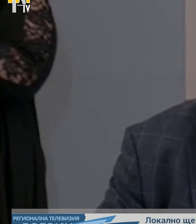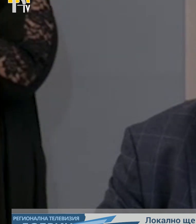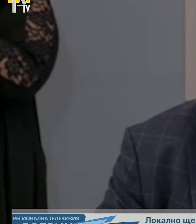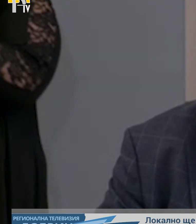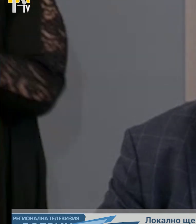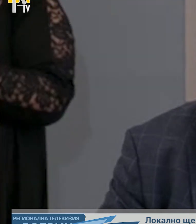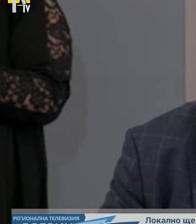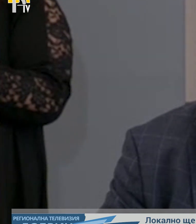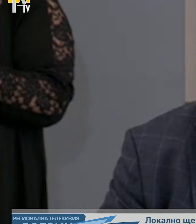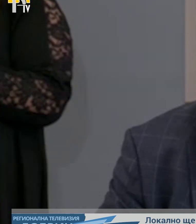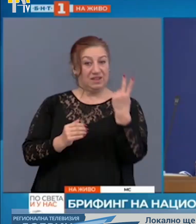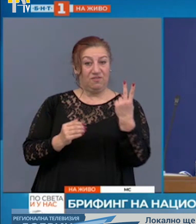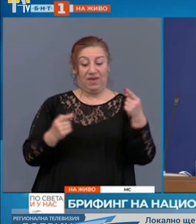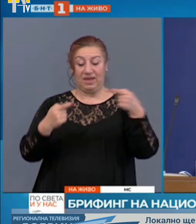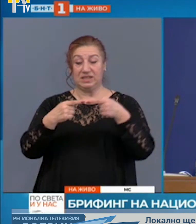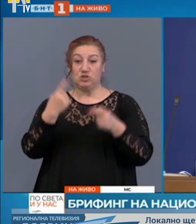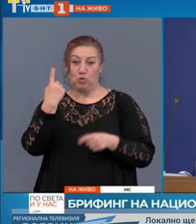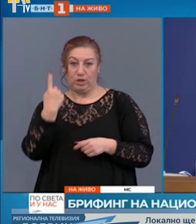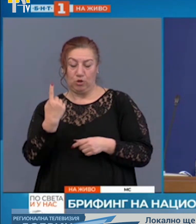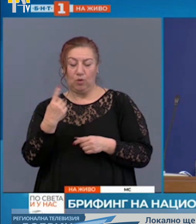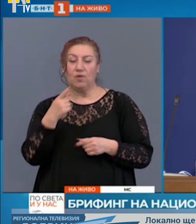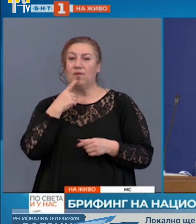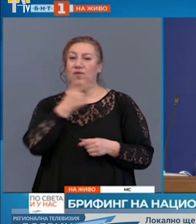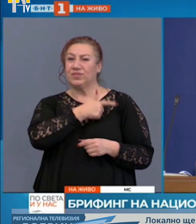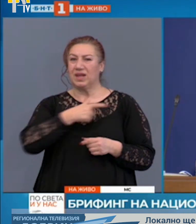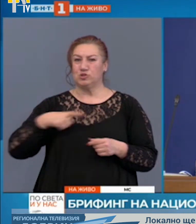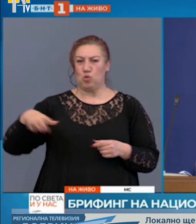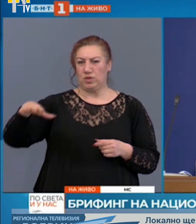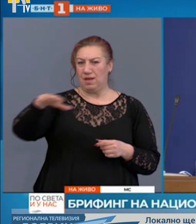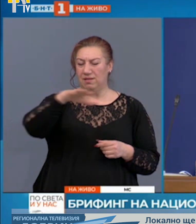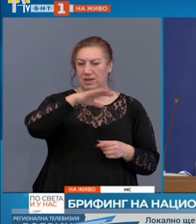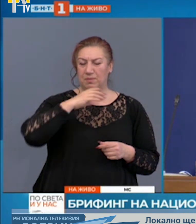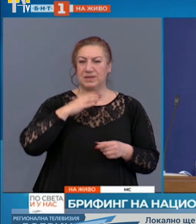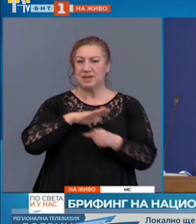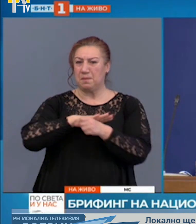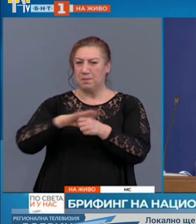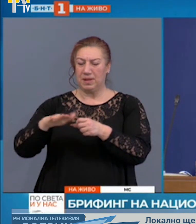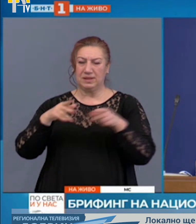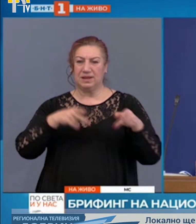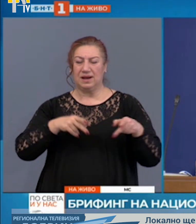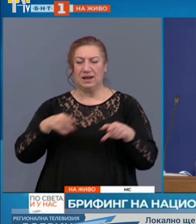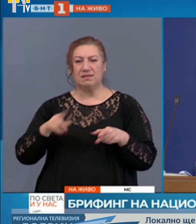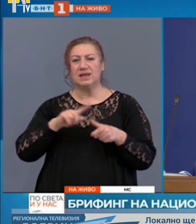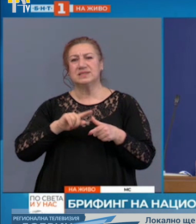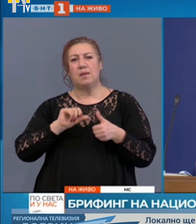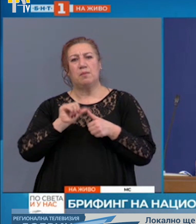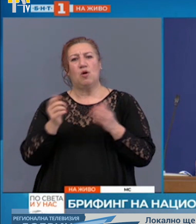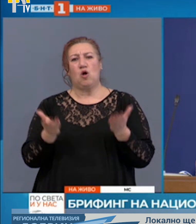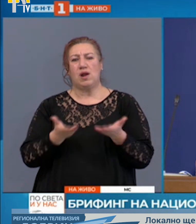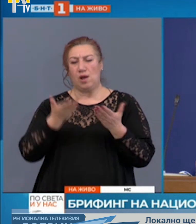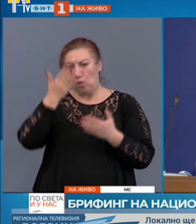5-то място на Балканския полуостров. На национална база заетостта на леглата за неосложнени пациенти